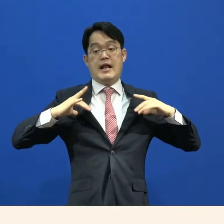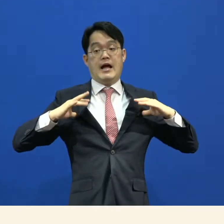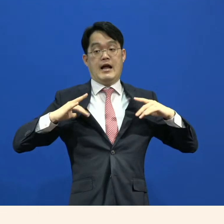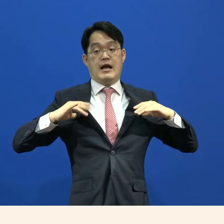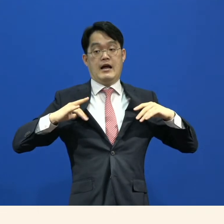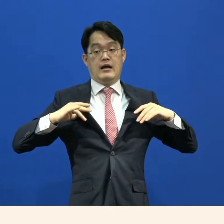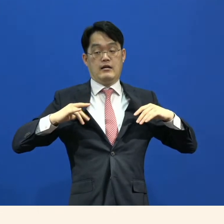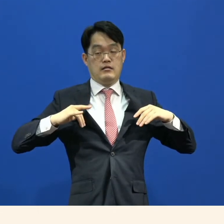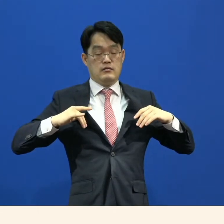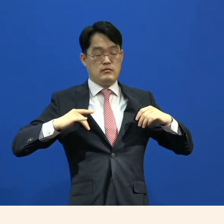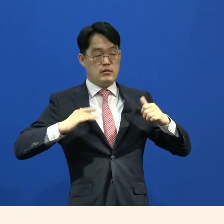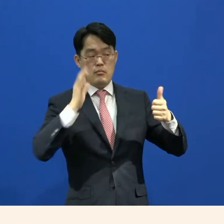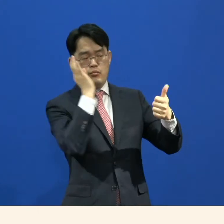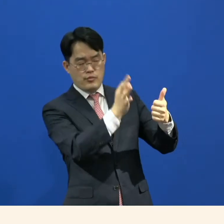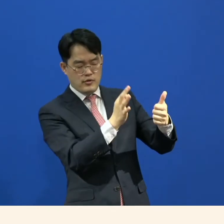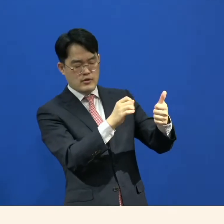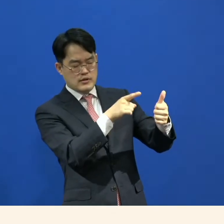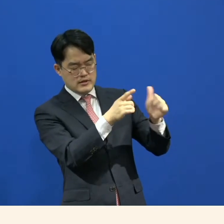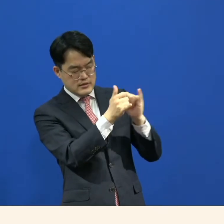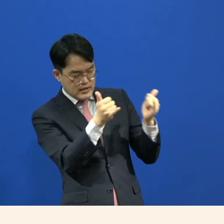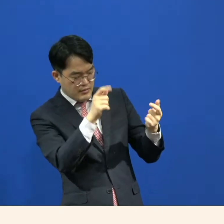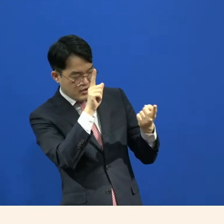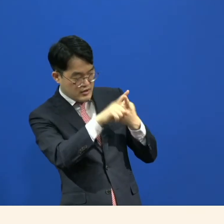뭘 자랑하고 있는가, 그 사람의